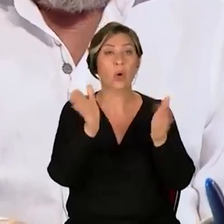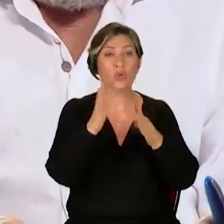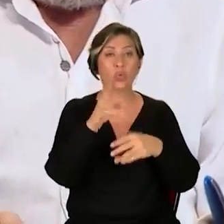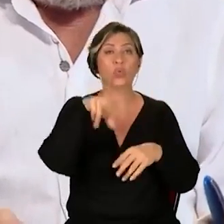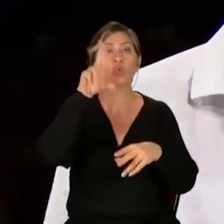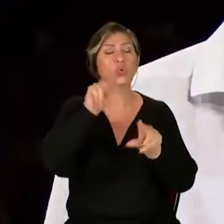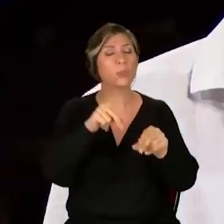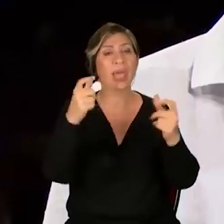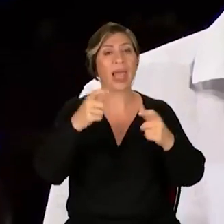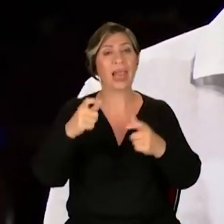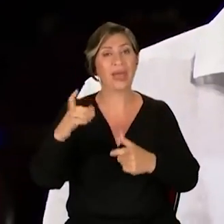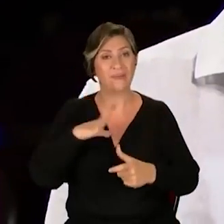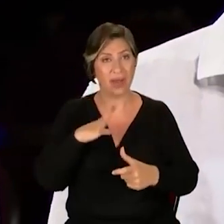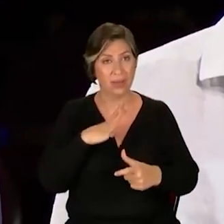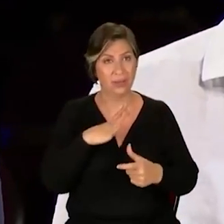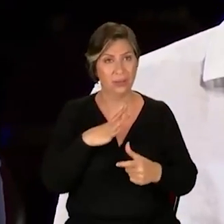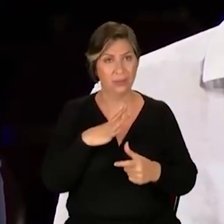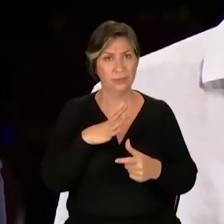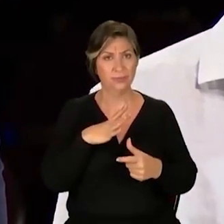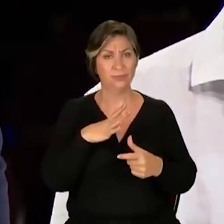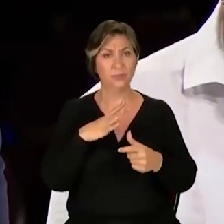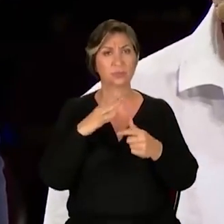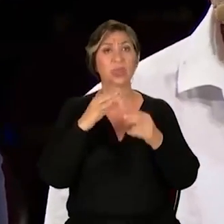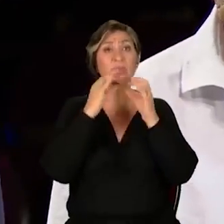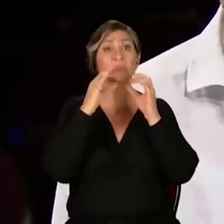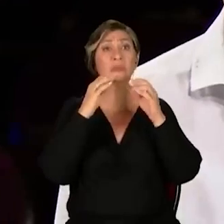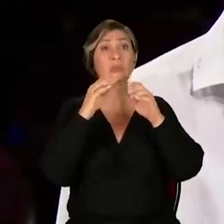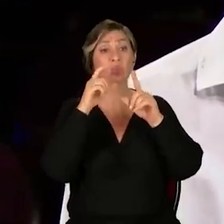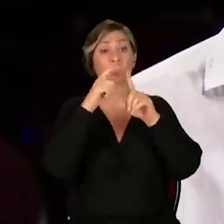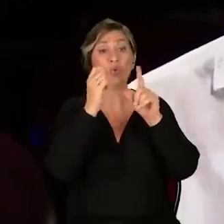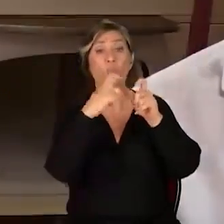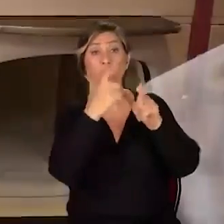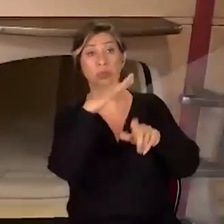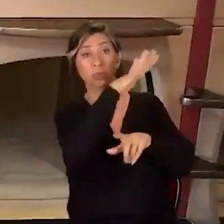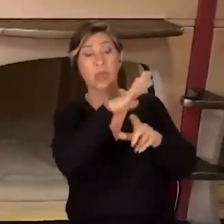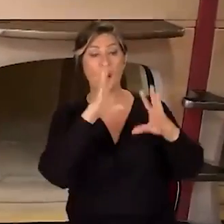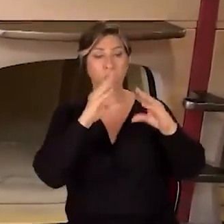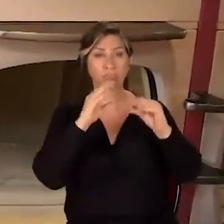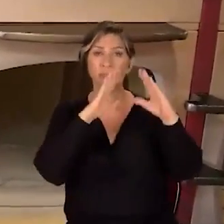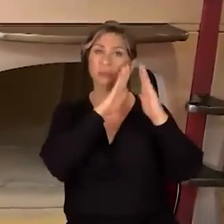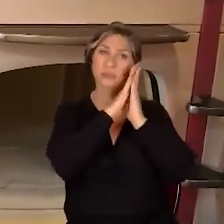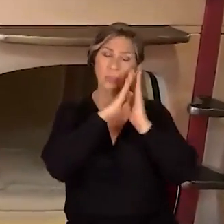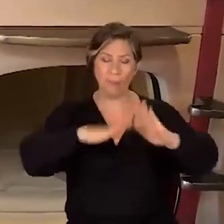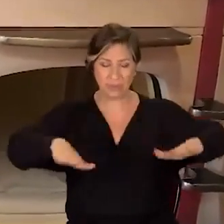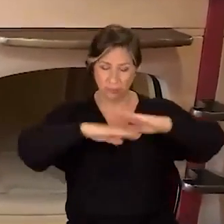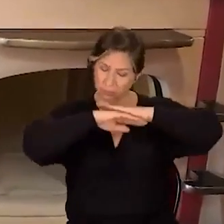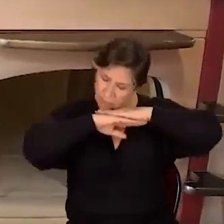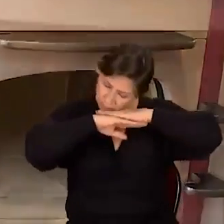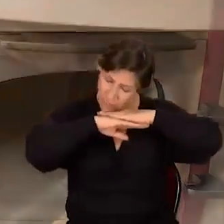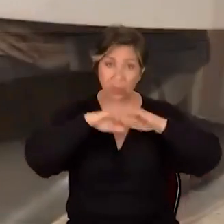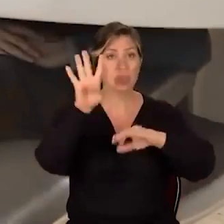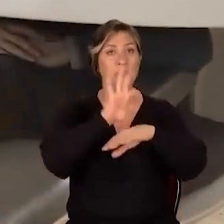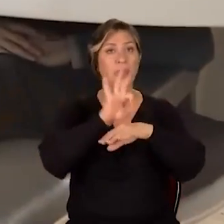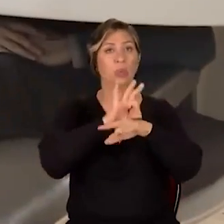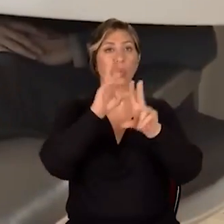uyuma yerleri var. CS'de hatta yani. Şeyde yani uzak doğuda öyle yer ayıramayanların yastıkları yanında oluyor. Herkes masasının üzerinde bir 40 dakikaya